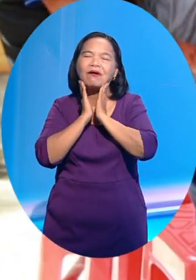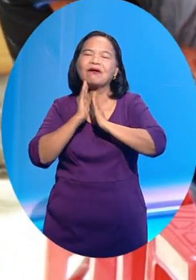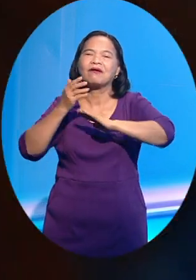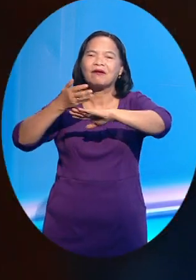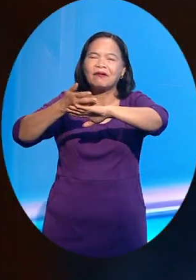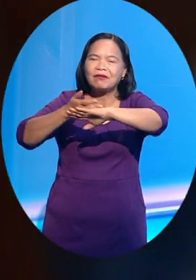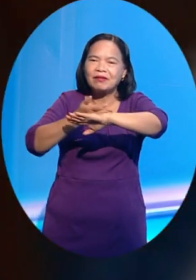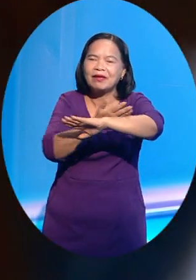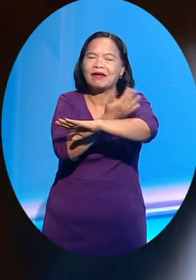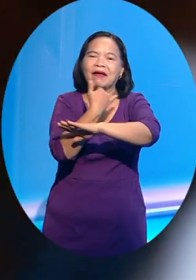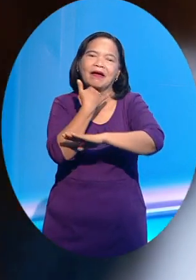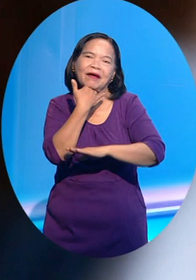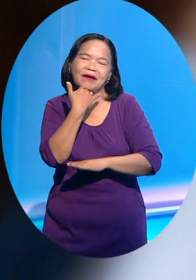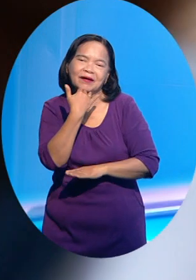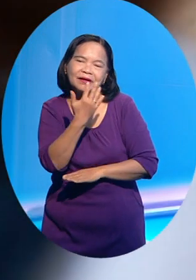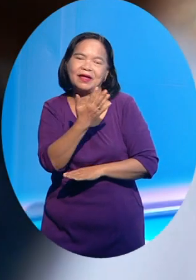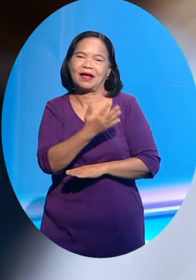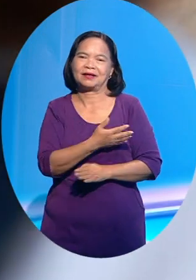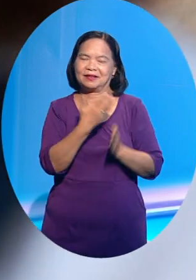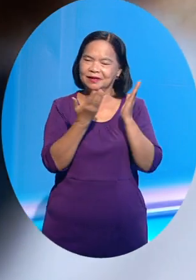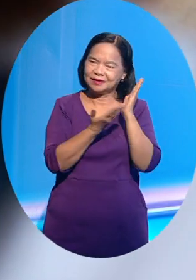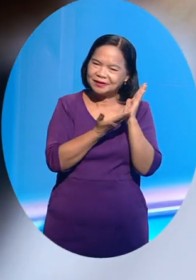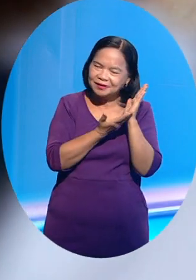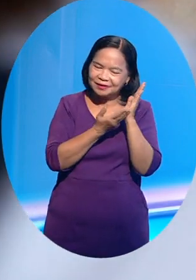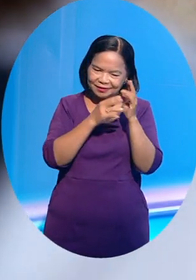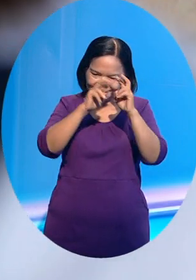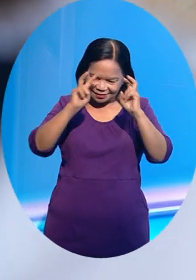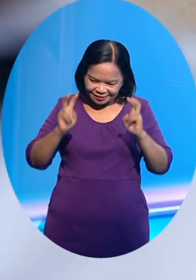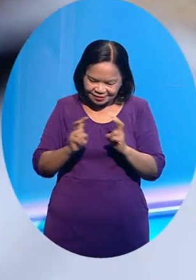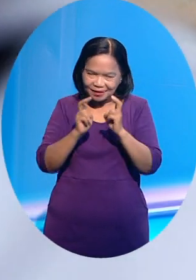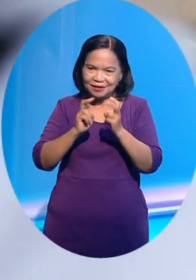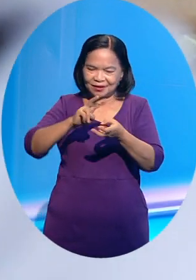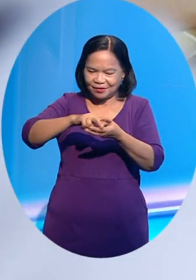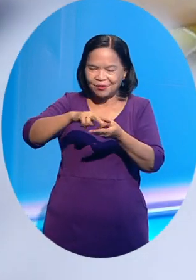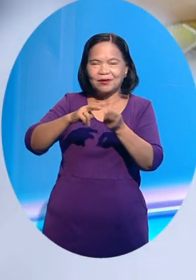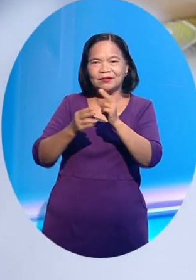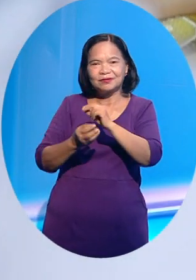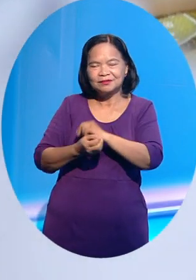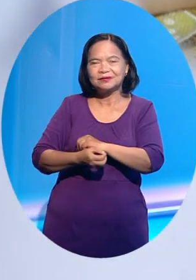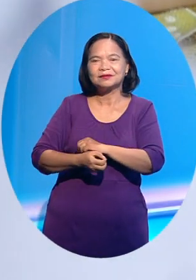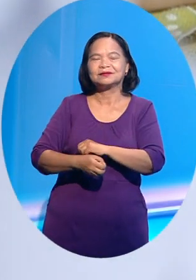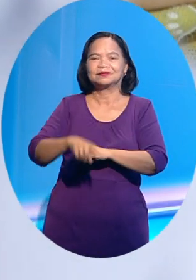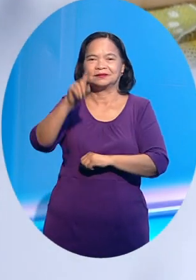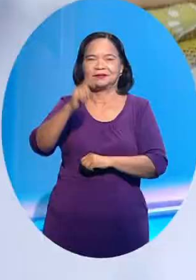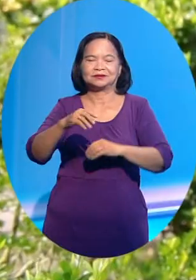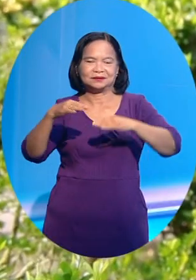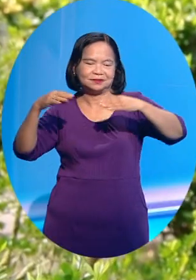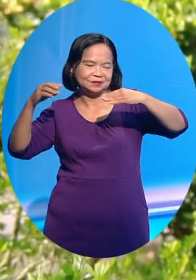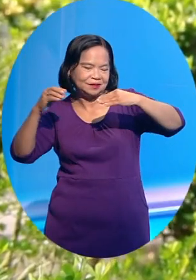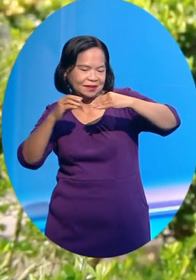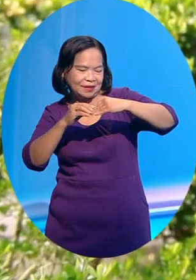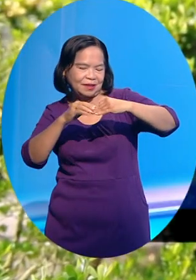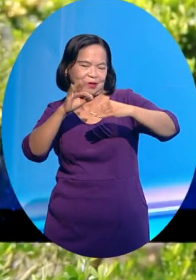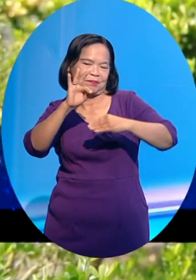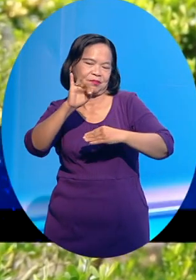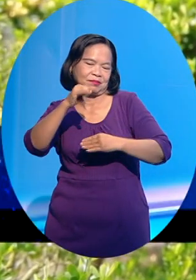khác, chị được Hội Bạch Biến Việt Nam giới thiệu đến đơn vị nghiên cứu và điều trị bạch biến MedCare để thực hiện việc ghép tế bào. Sau khi hội